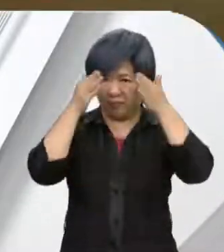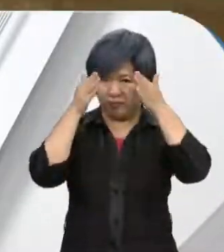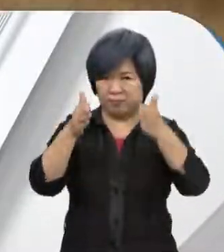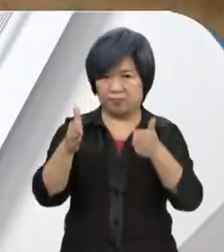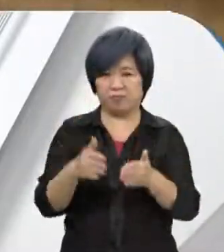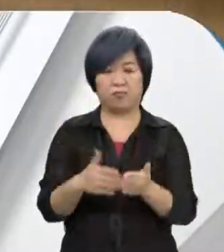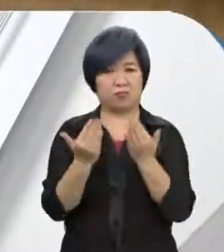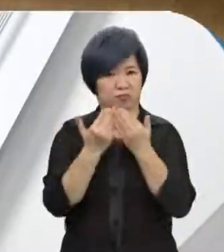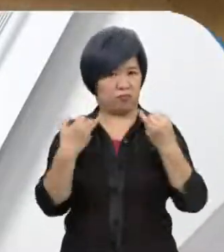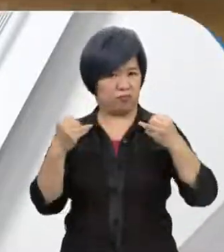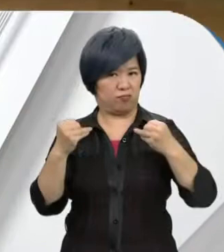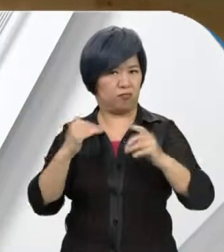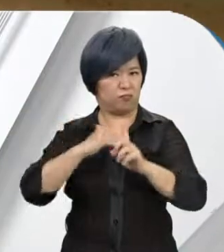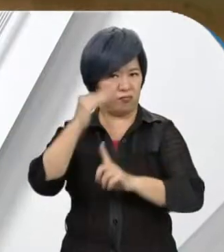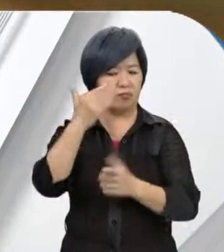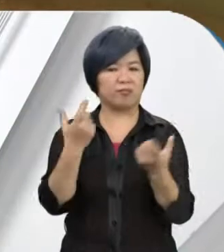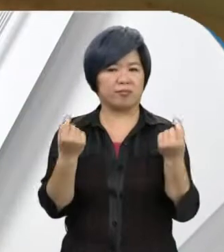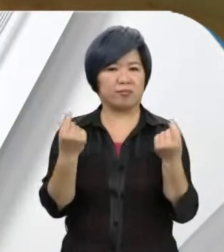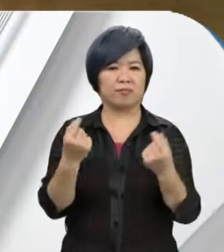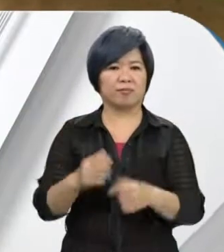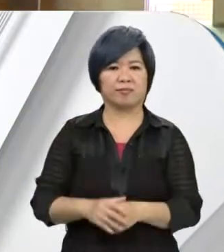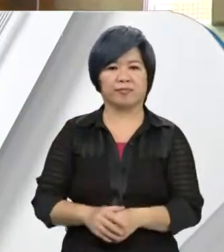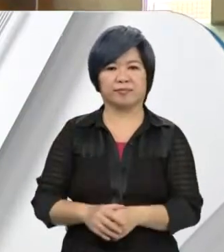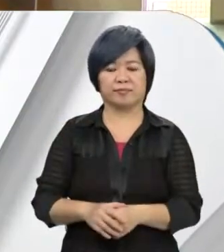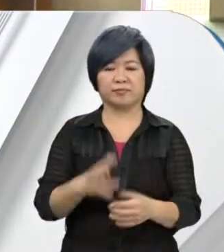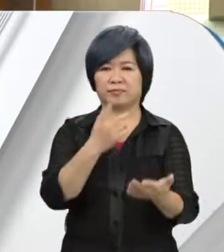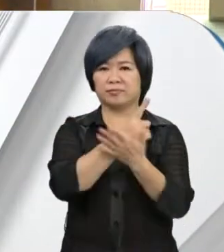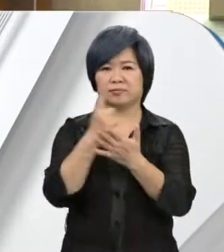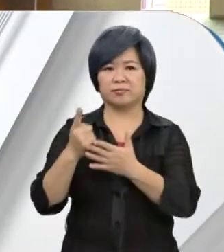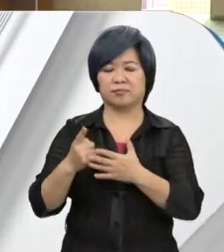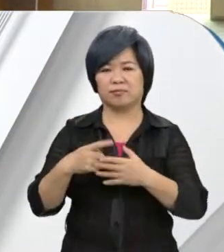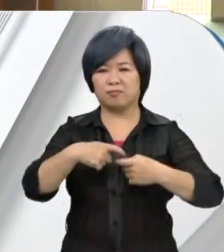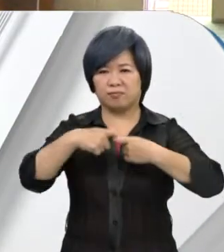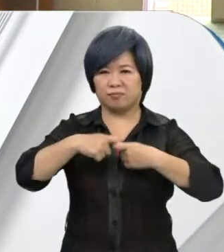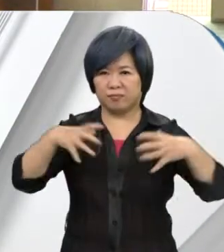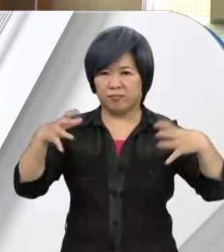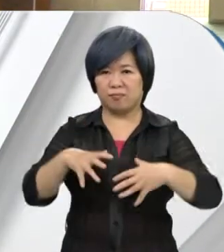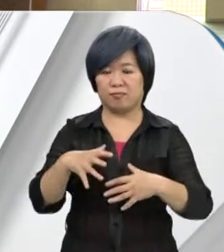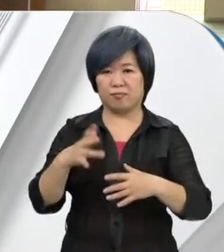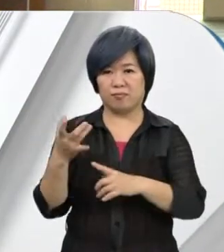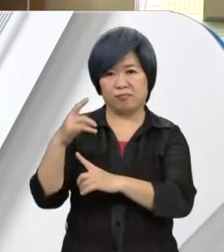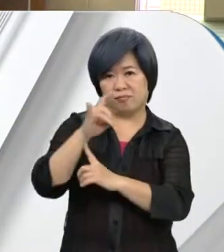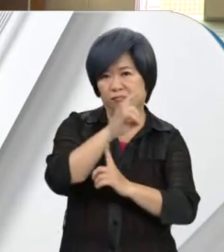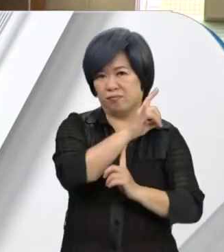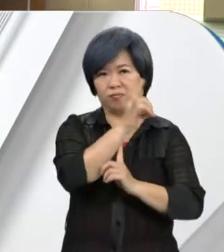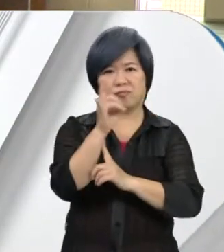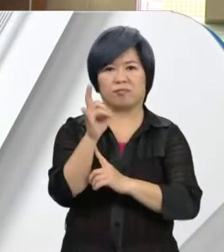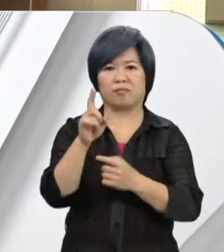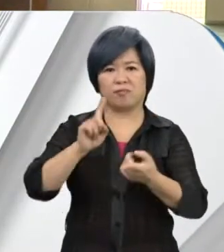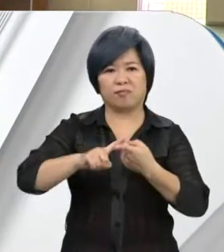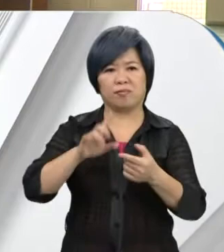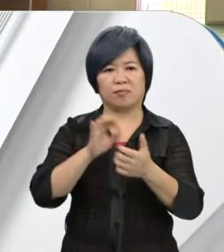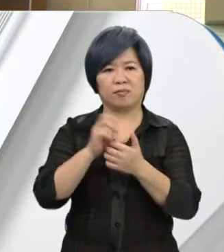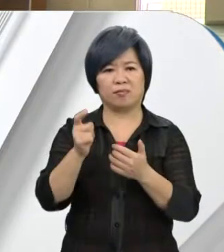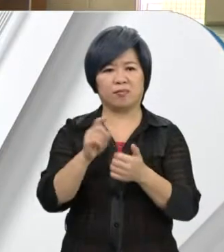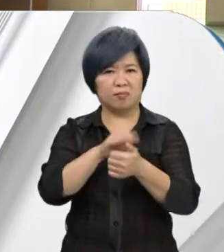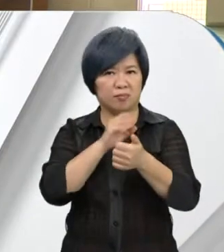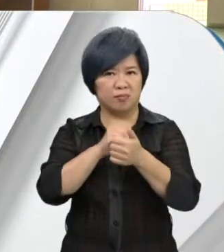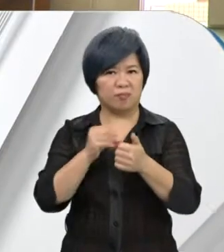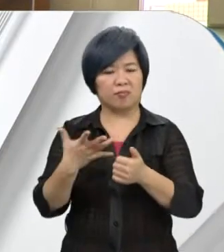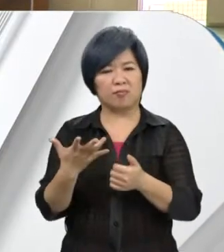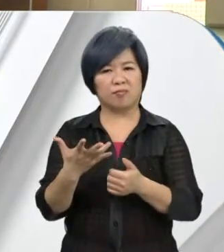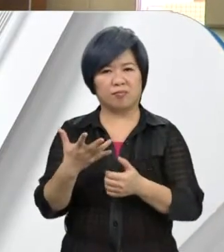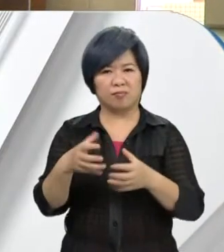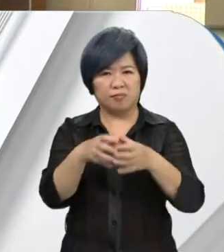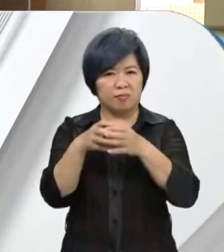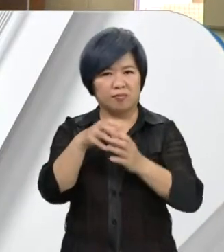成绩越来越好。 那每个人都是要同心合作，我们才能把一只龙舞好。所以我觉得从中学到的态度和团队合作的精神，